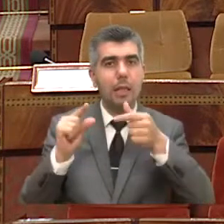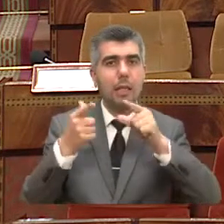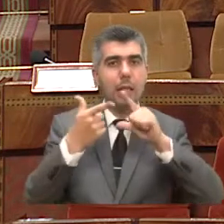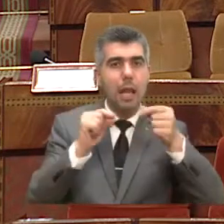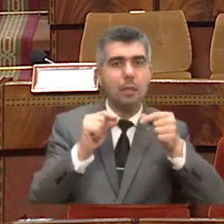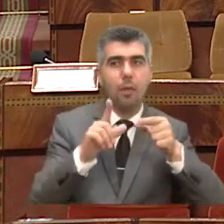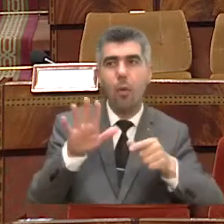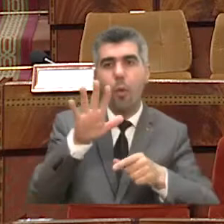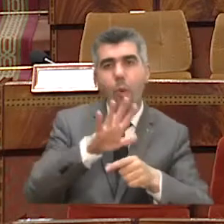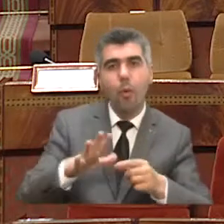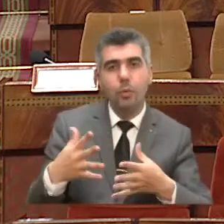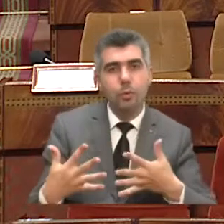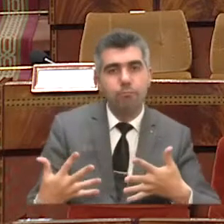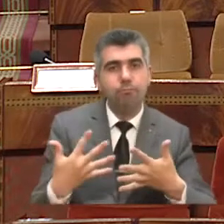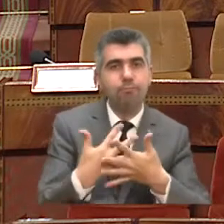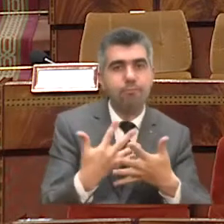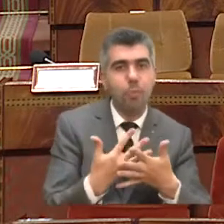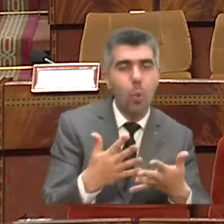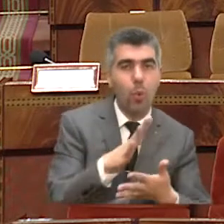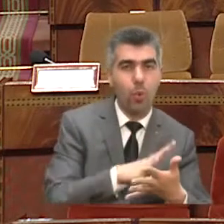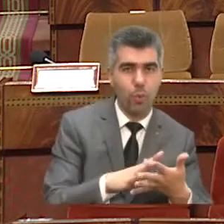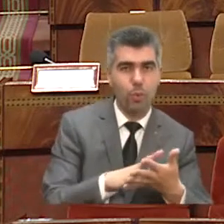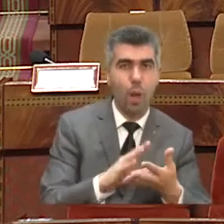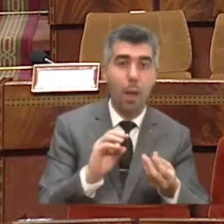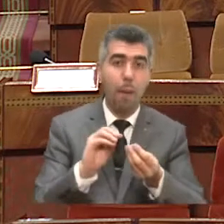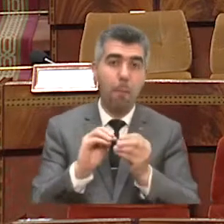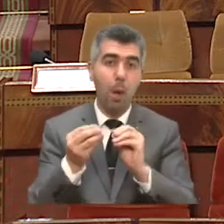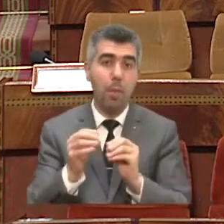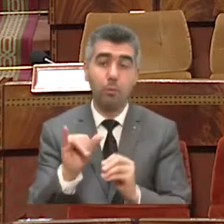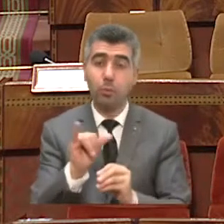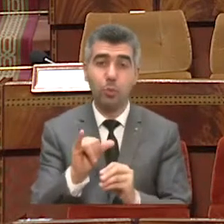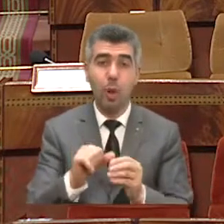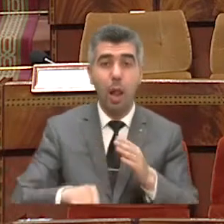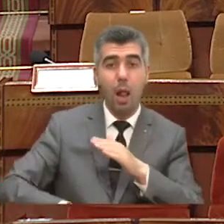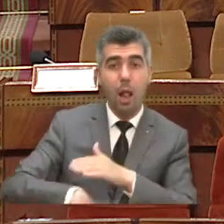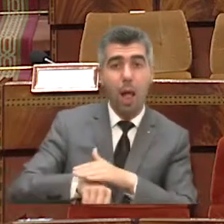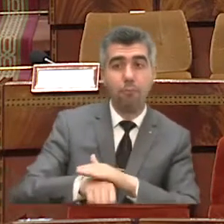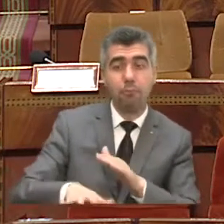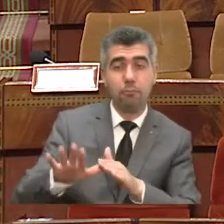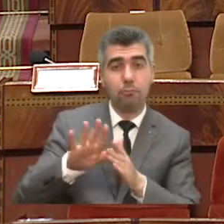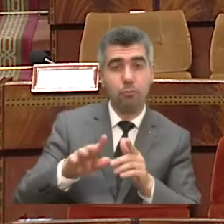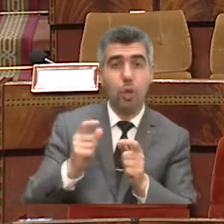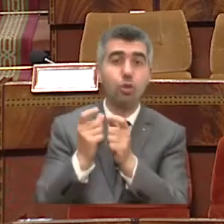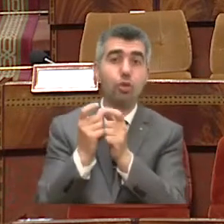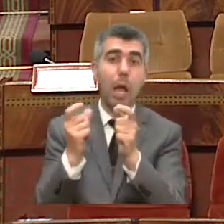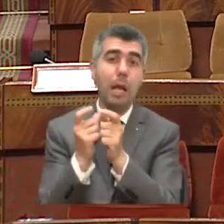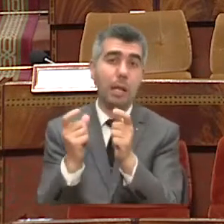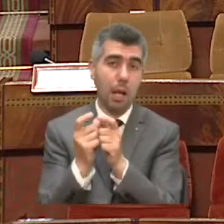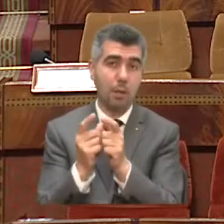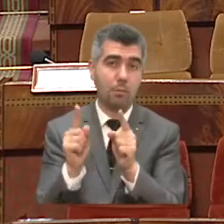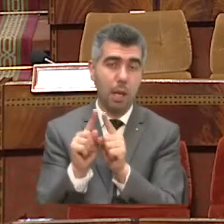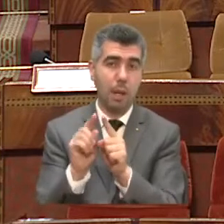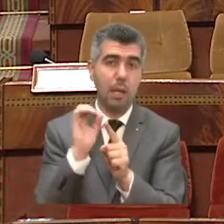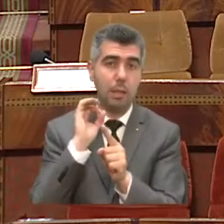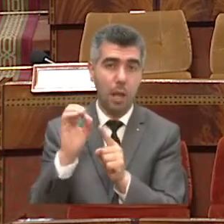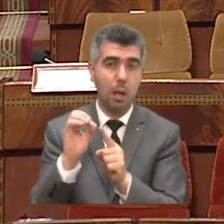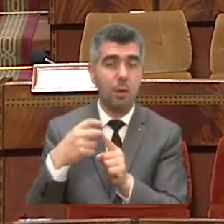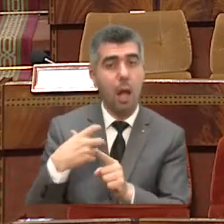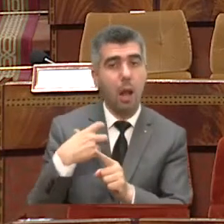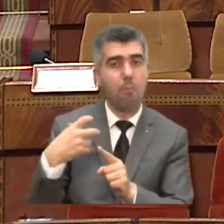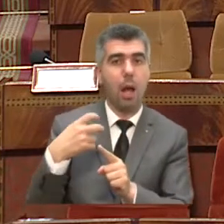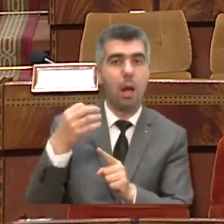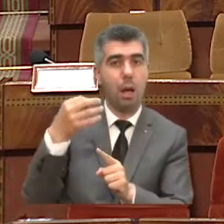كروي شامل. لكن الاشكال اليوم سيد الوزير كاين في تسيير هذه ملاعب القرب. يتم تفويتها لشركات، شركه ولا عندها هاجس كبير ديال